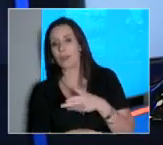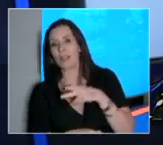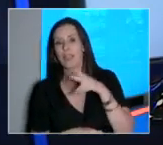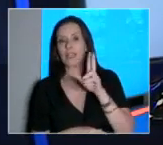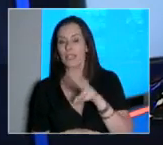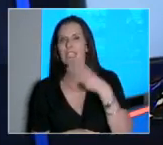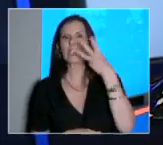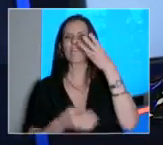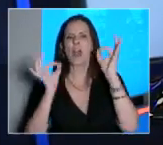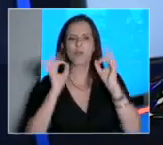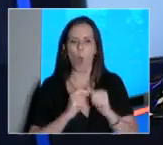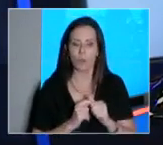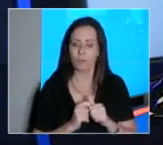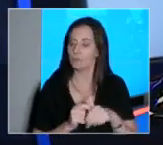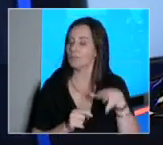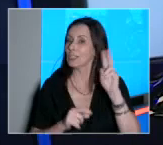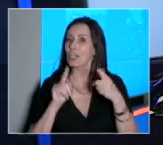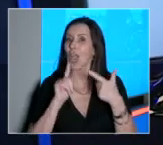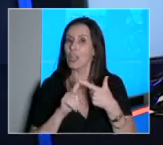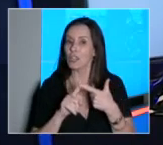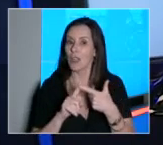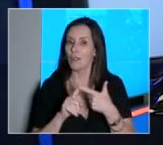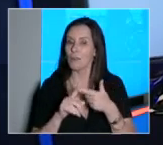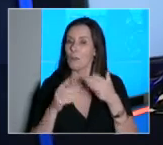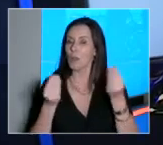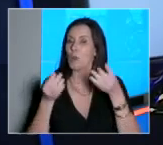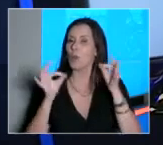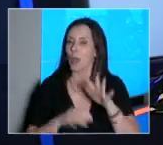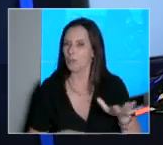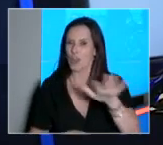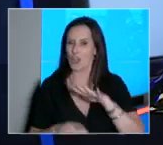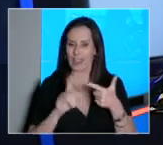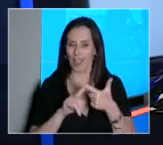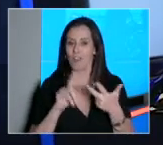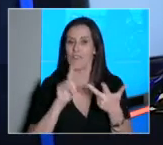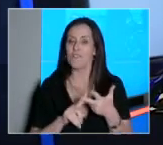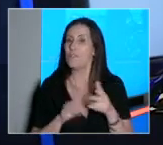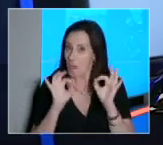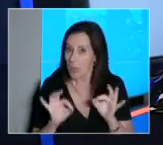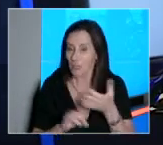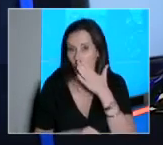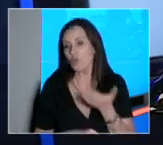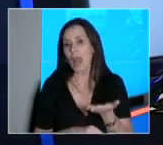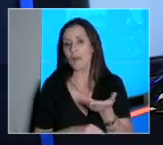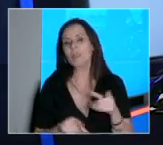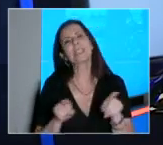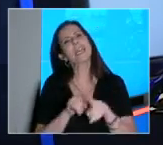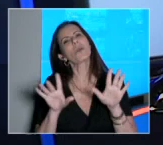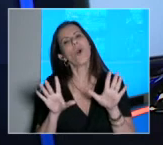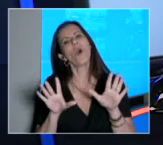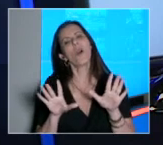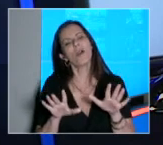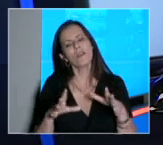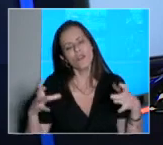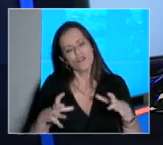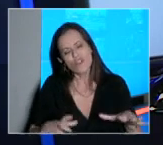יש שפה מיוחדת, יש התמצאות מיוחדת בשטח, ובעצם ירושלים היא כמו